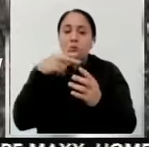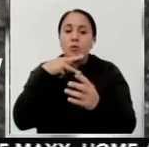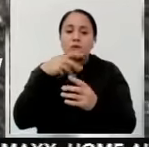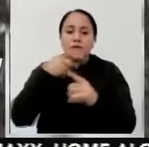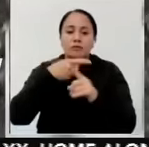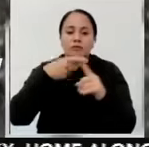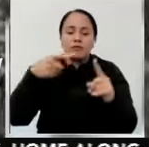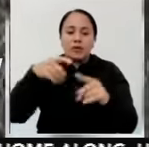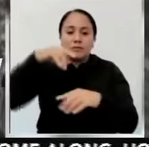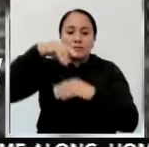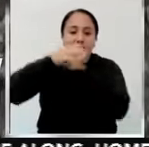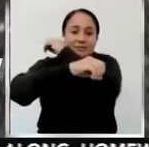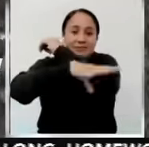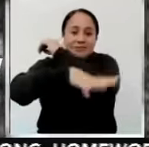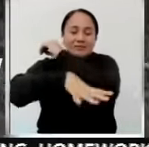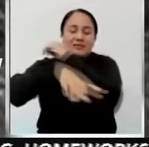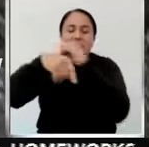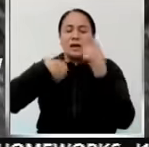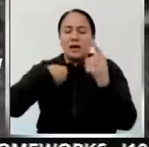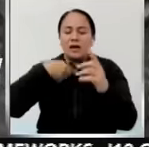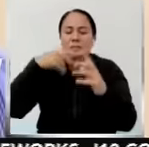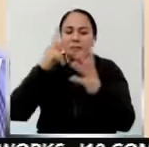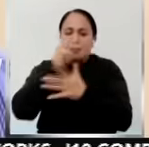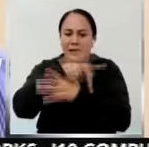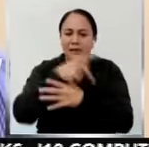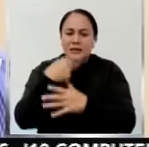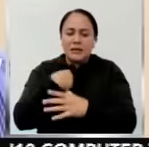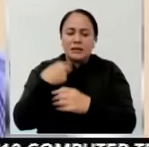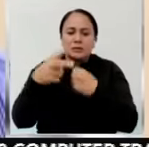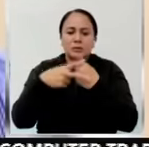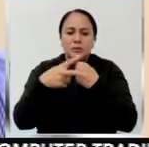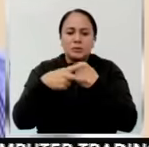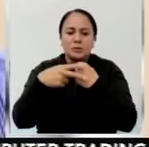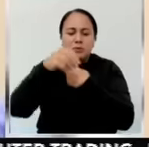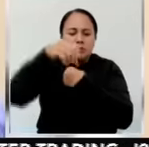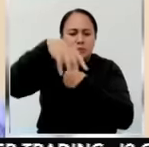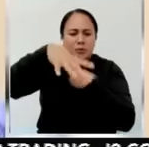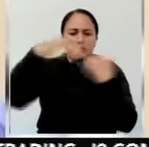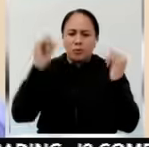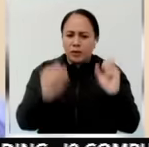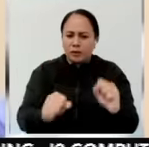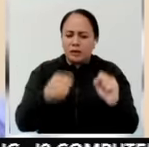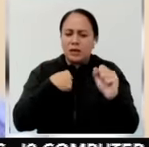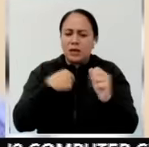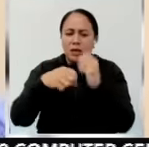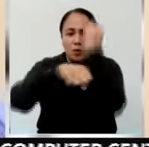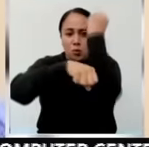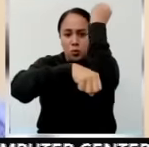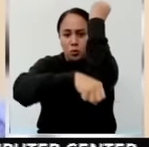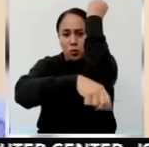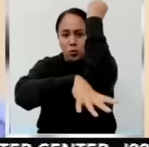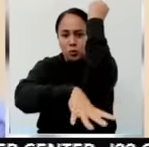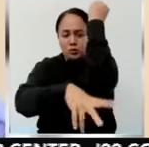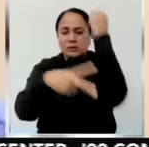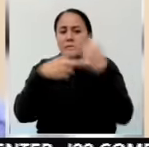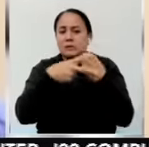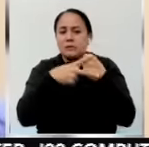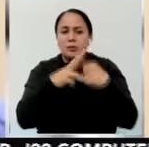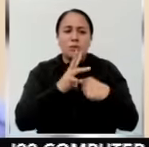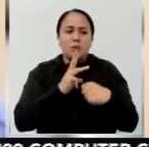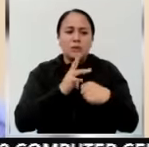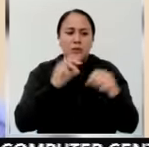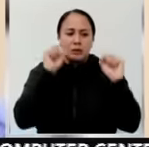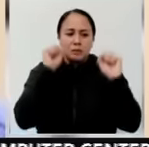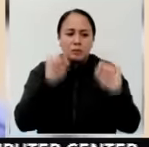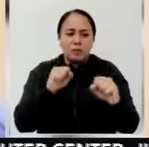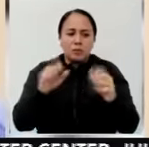halaman. Meron po tayong tinatawag na storage roots. Maaaring yung roots na po nag-store ng water, so maaaring na-damage po yung root